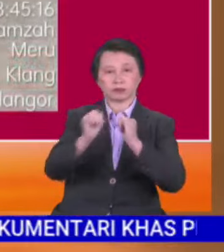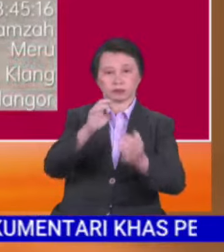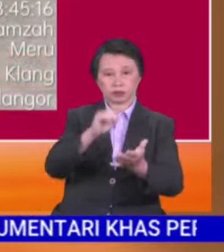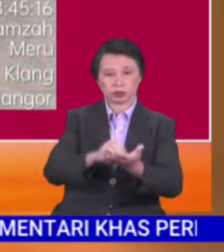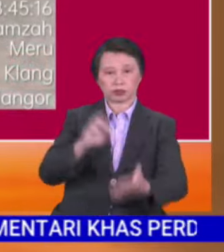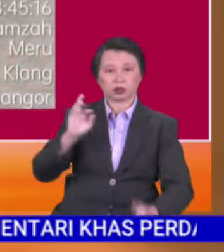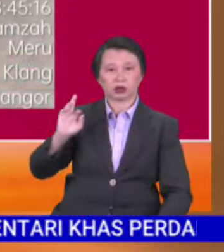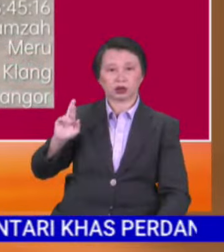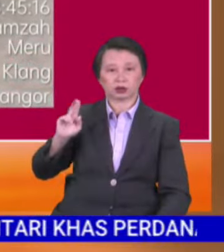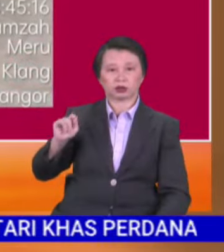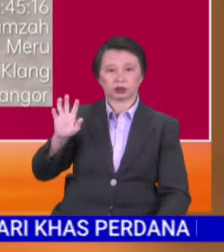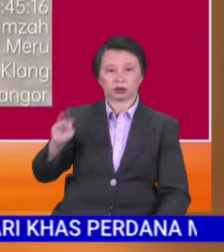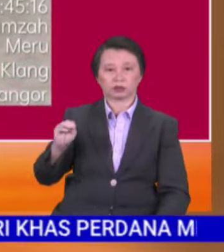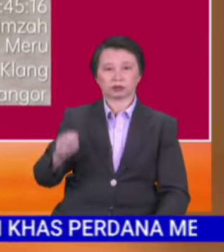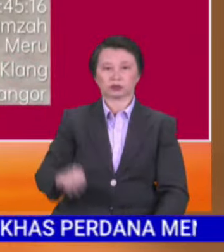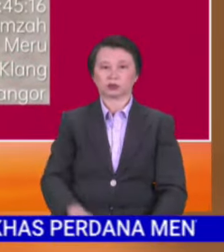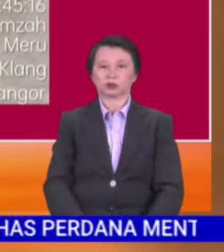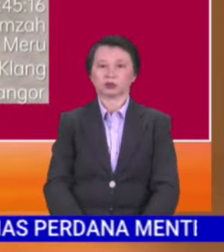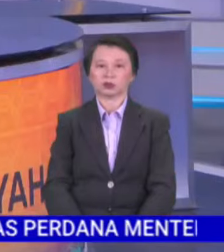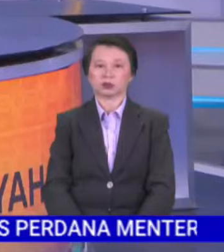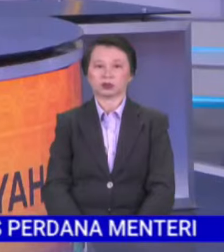Puri.